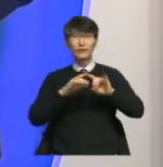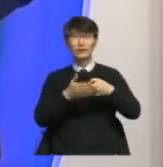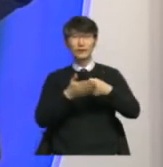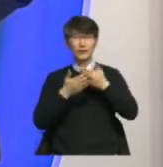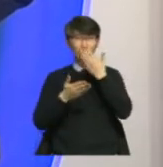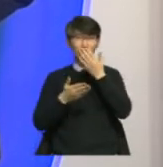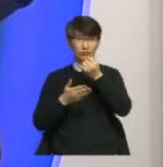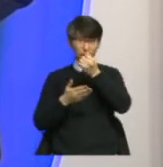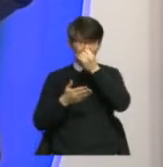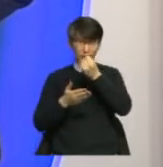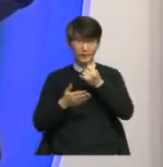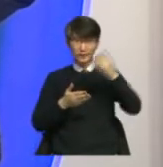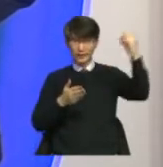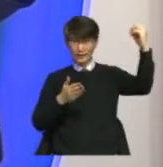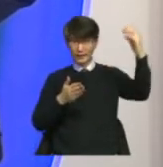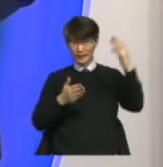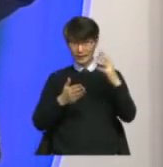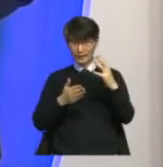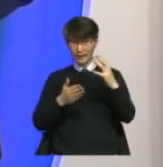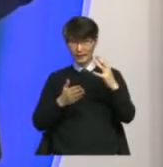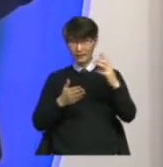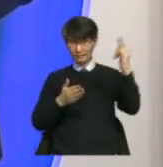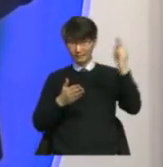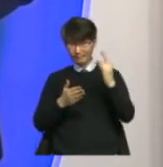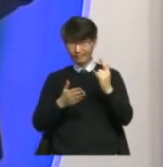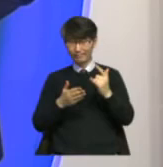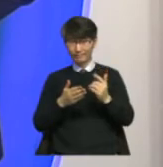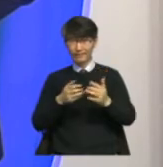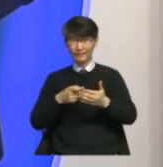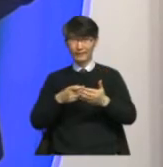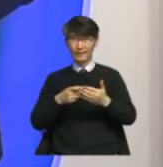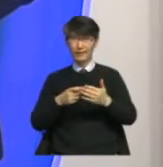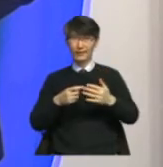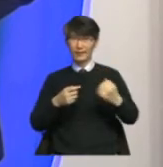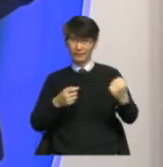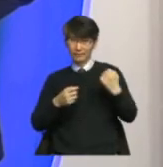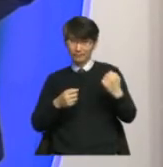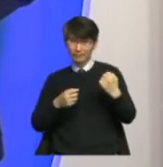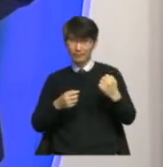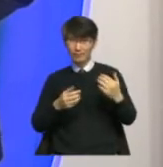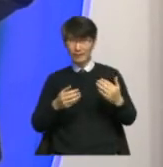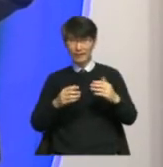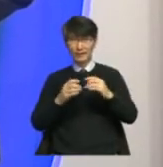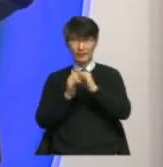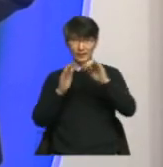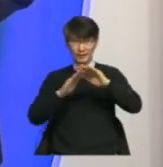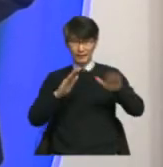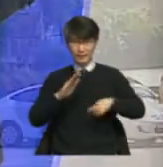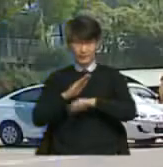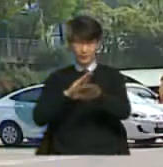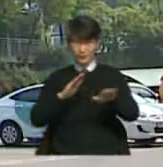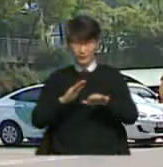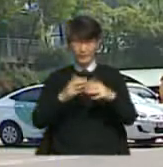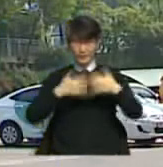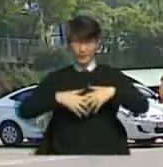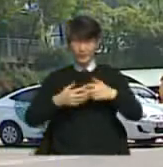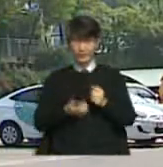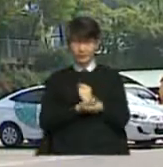있어 각광받고 있는 태양광 에너지 서울시는 올해도 가정용 태양광 발전소 를 보 급합니다